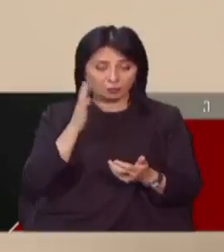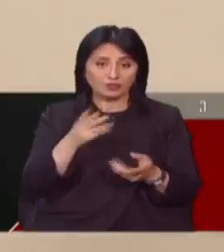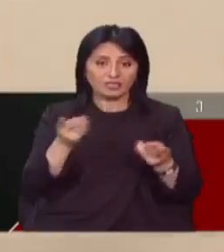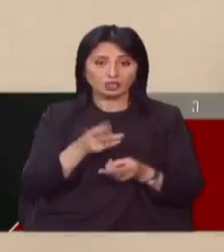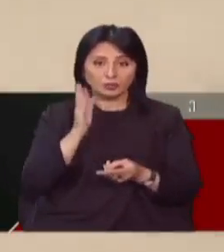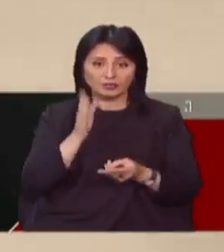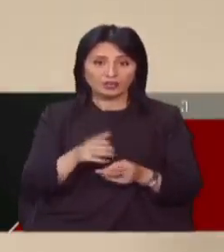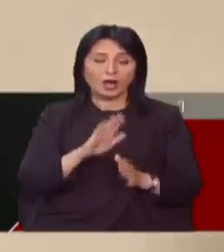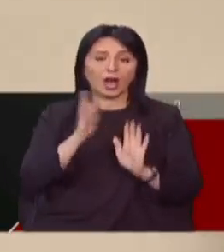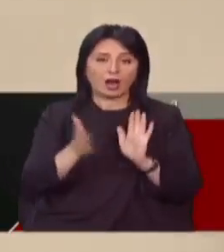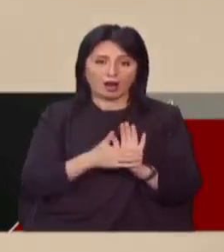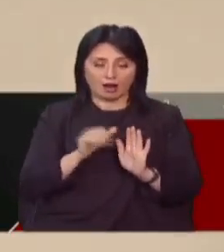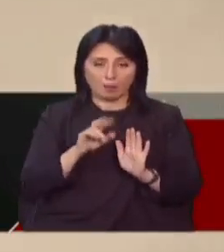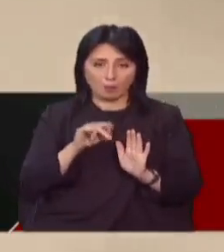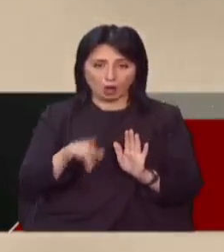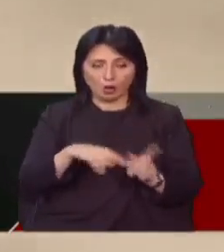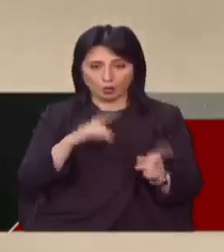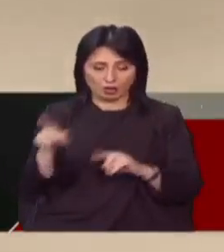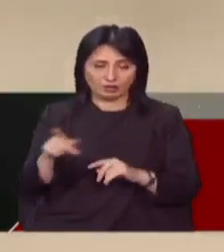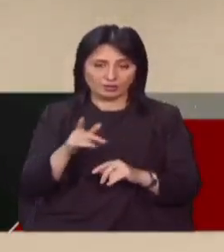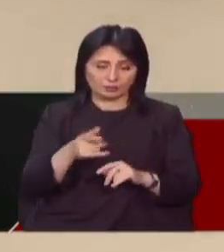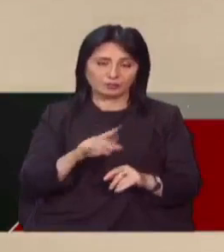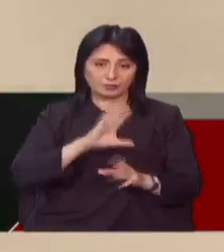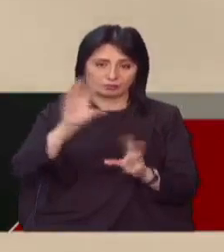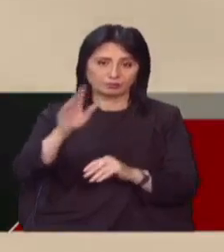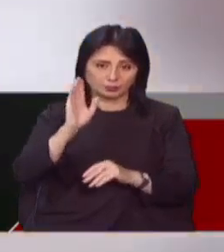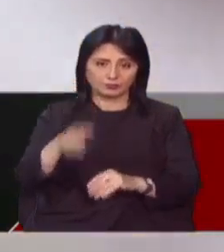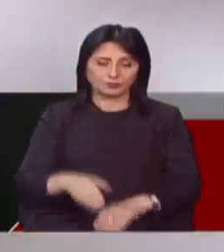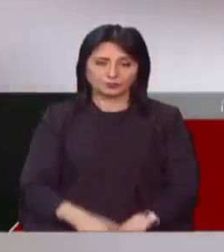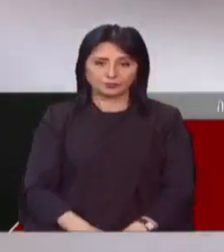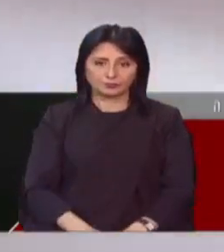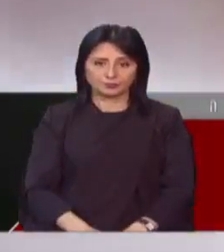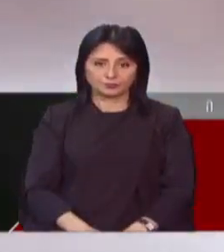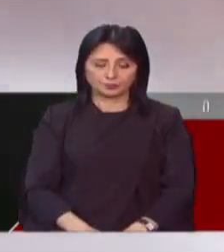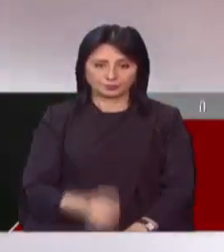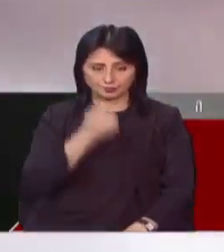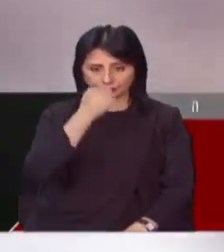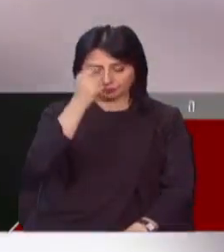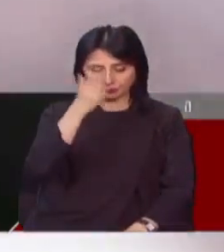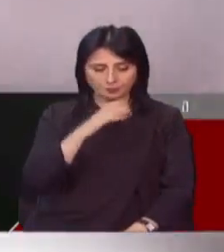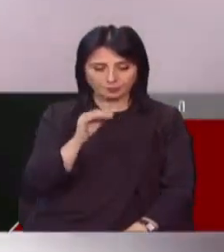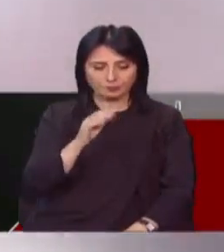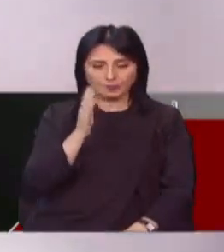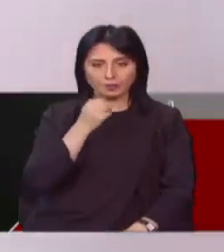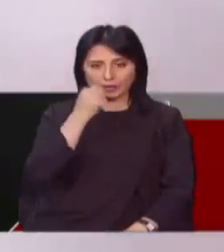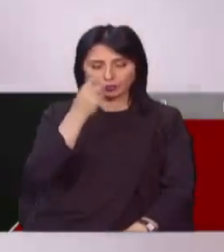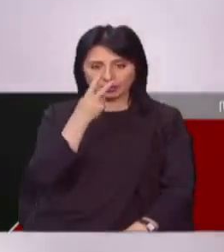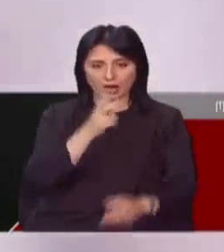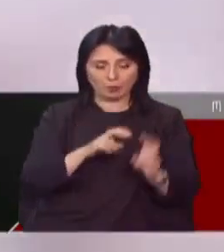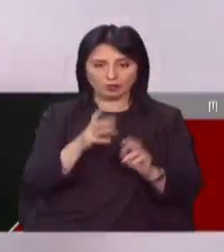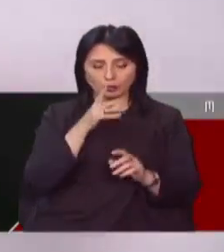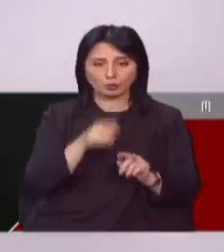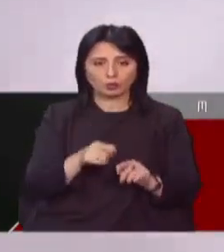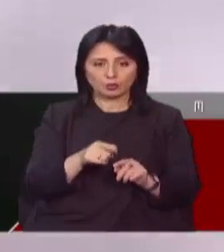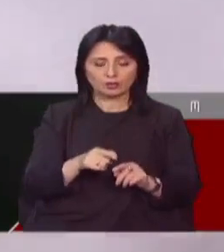საჭიროება იქნება ამ ბროლაურში გადაყვანა, რა თქმა უნდა ამ ბროლაურში ხდება მასი გადაყვანა. მადლობა ბატონო სერგი, მადლობა რომ გამონახეთ ეს